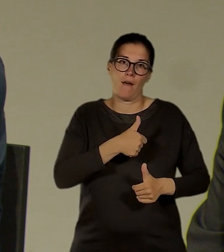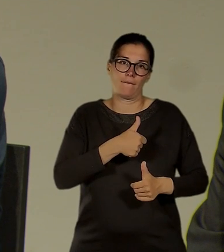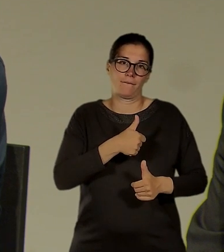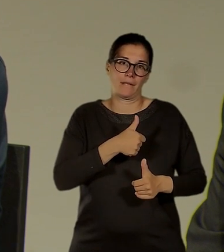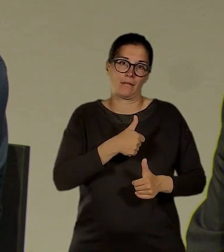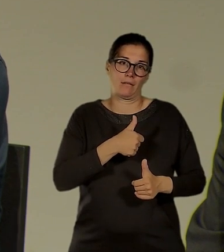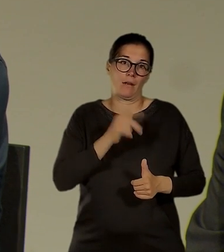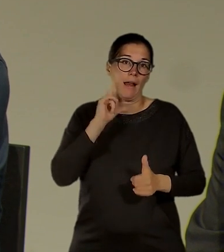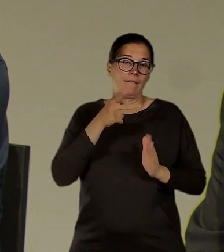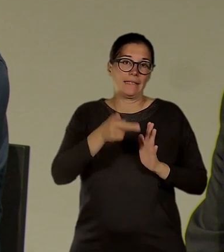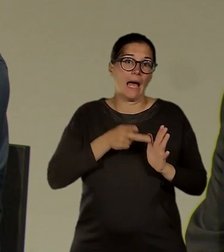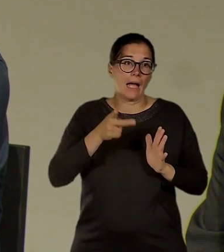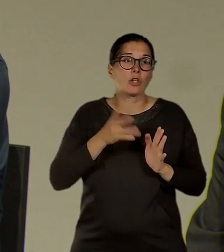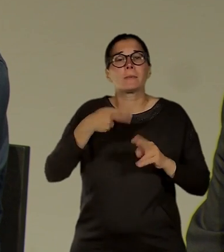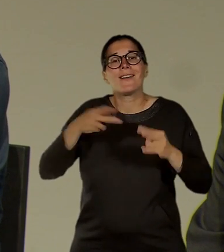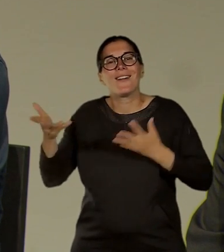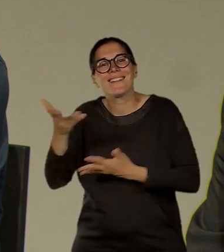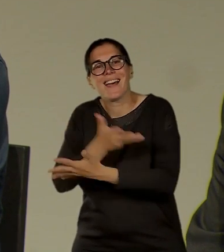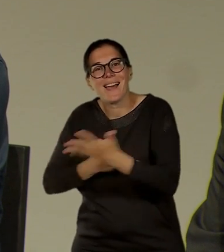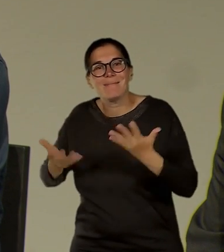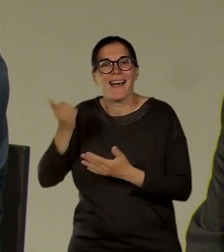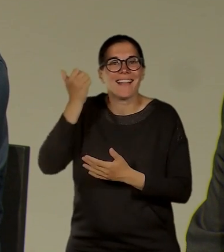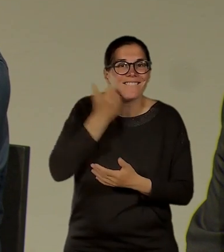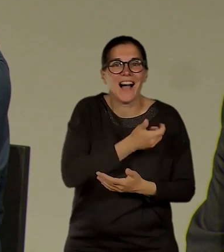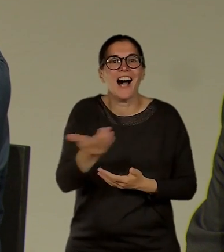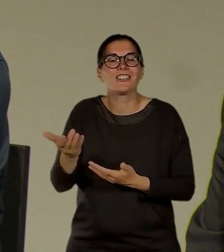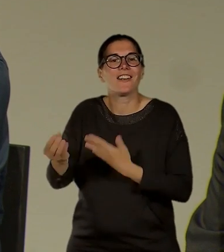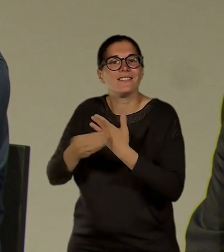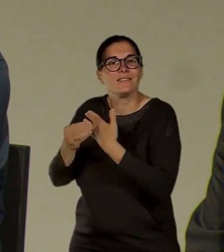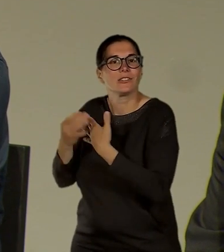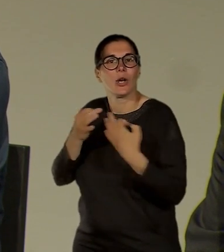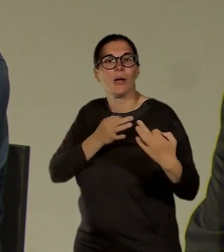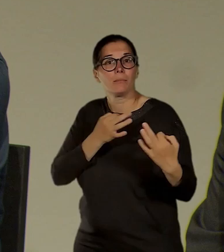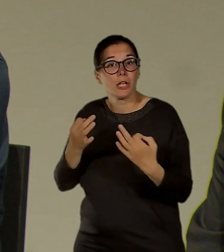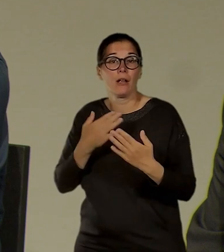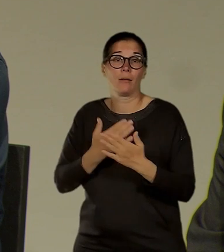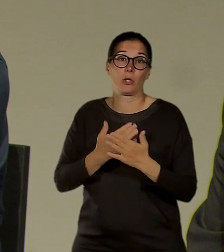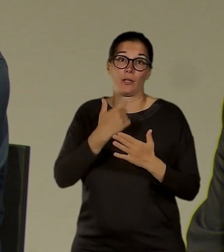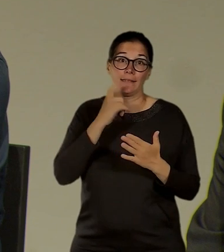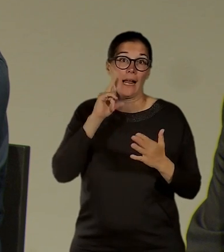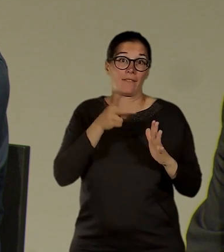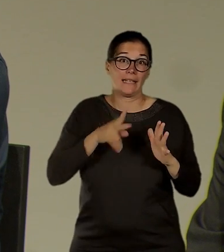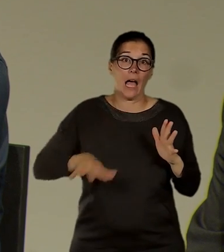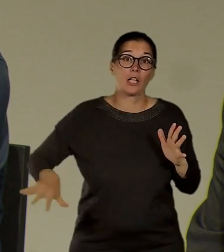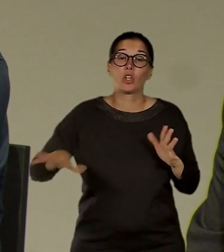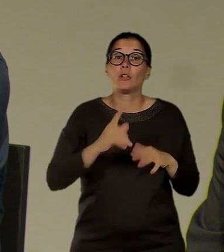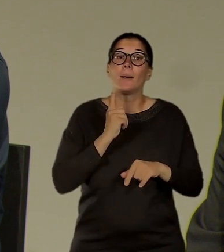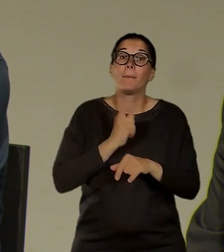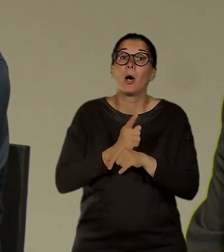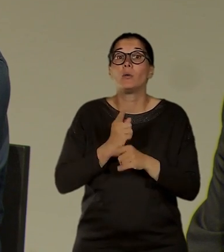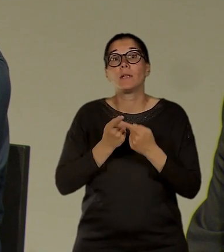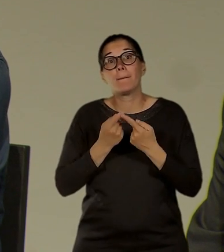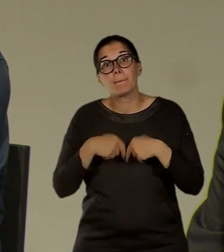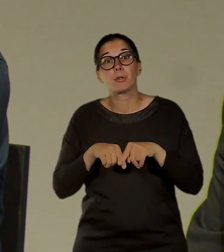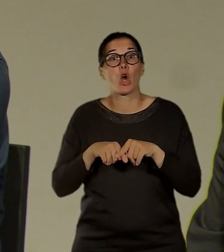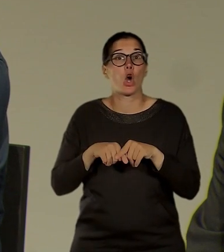obyvateli, tak, abychom vlastně uměli z toho území neudělat prostor, kterým pouze